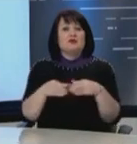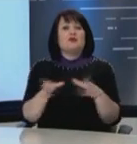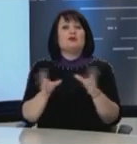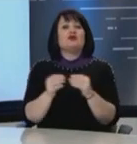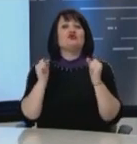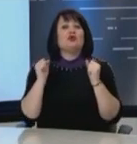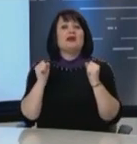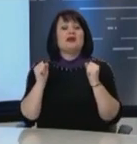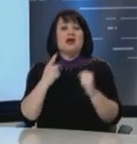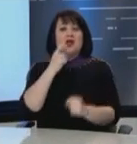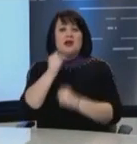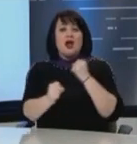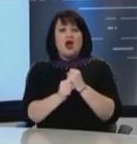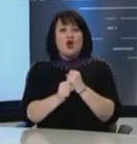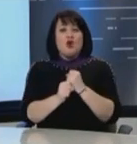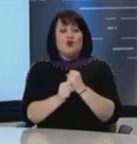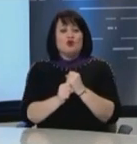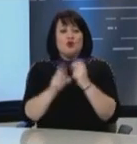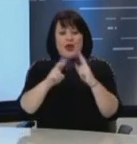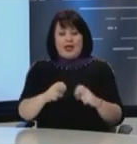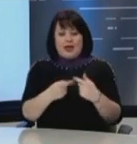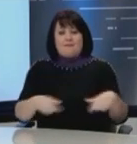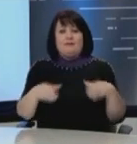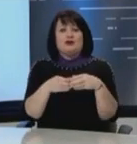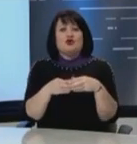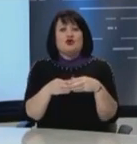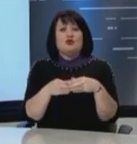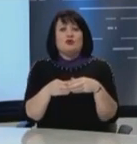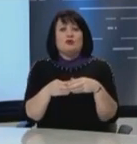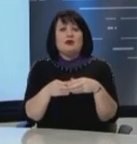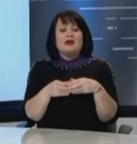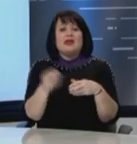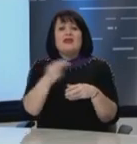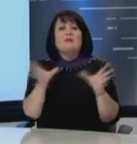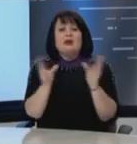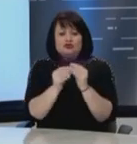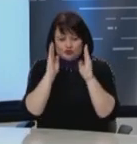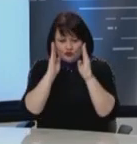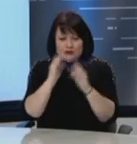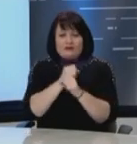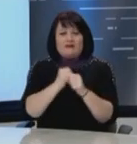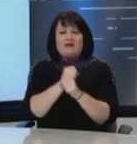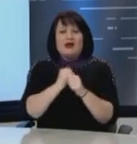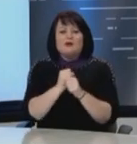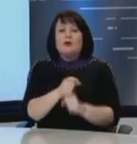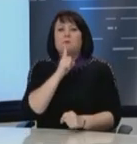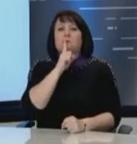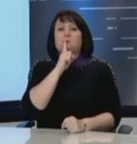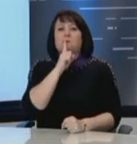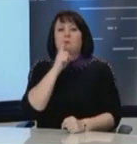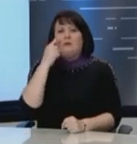Υγεία? Ένα χρόνο λειτουργεί αυτή η Επιτροπή. Και όμως όποτε η συζήτηση φτάνει στο φάρμακο, τηρείται μία ύποπτη σιωπή.